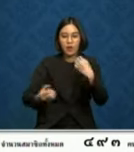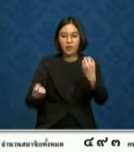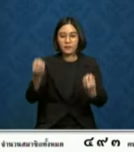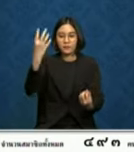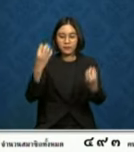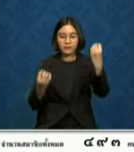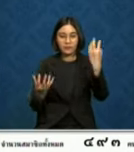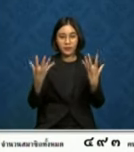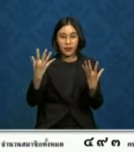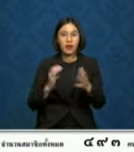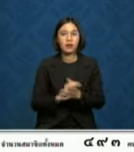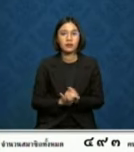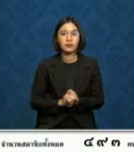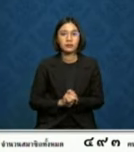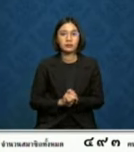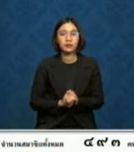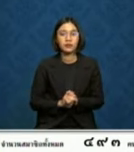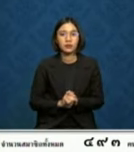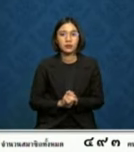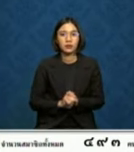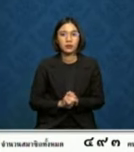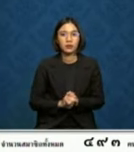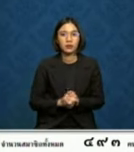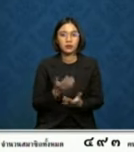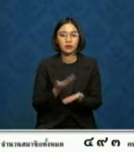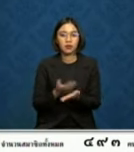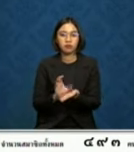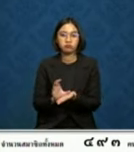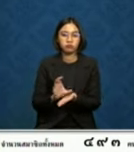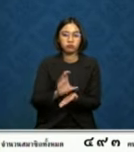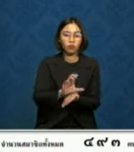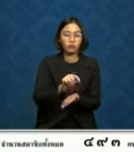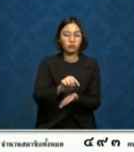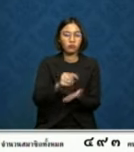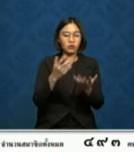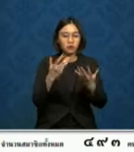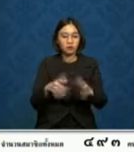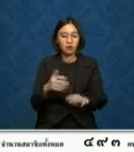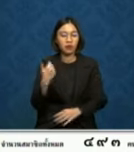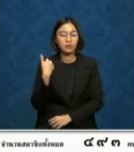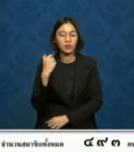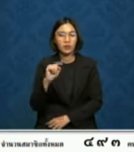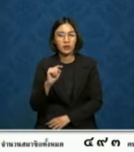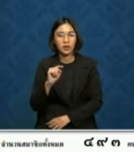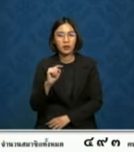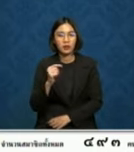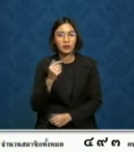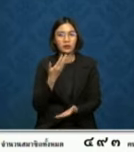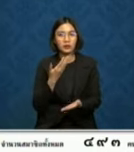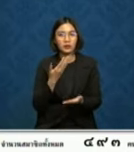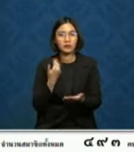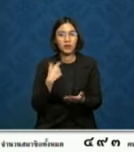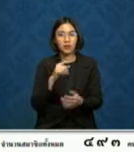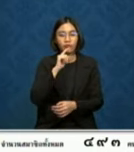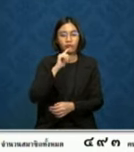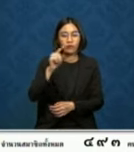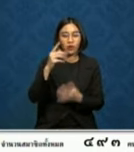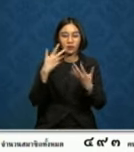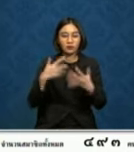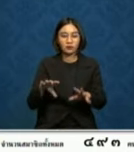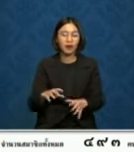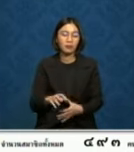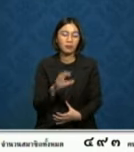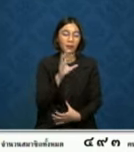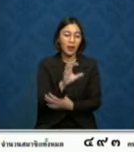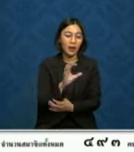จริงๆนะครับไม่ใช่เ่อทุ่มเททุ่มงบประมาณไปจำนวนมากแล้วก็ตั้งตั้งยอดคดีขึ้นมาแล้วก็บีบให้